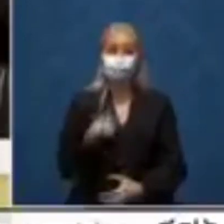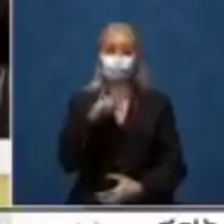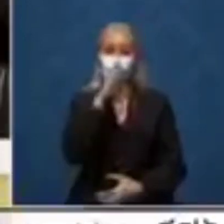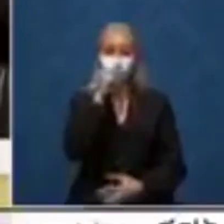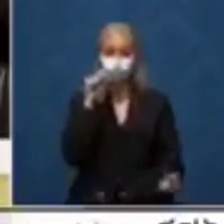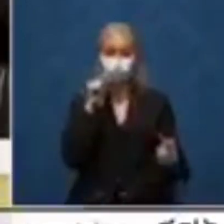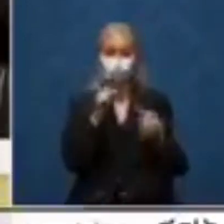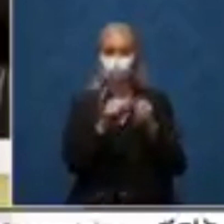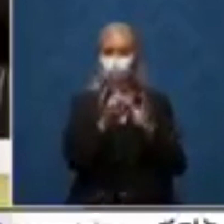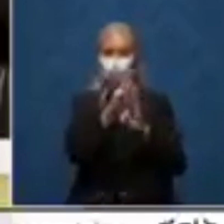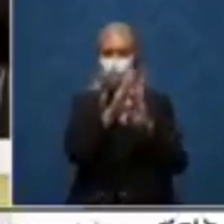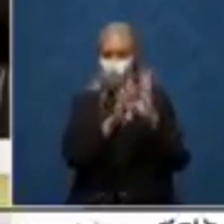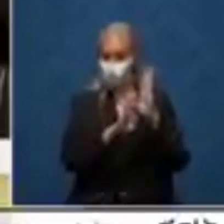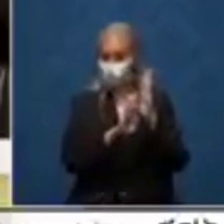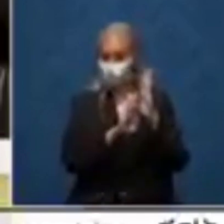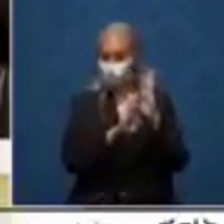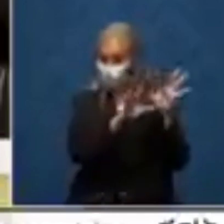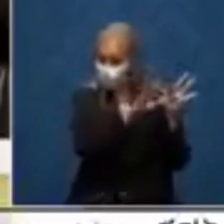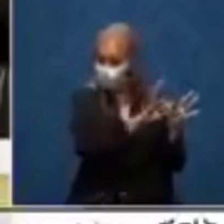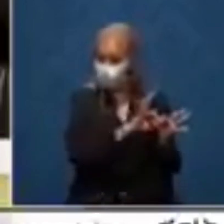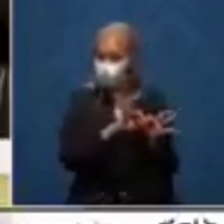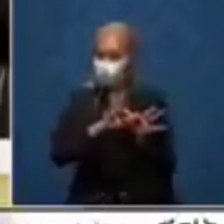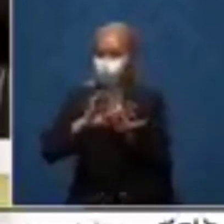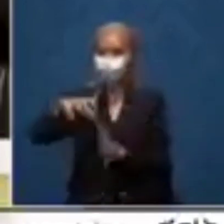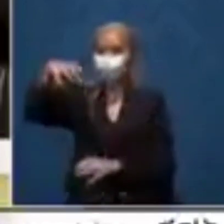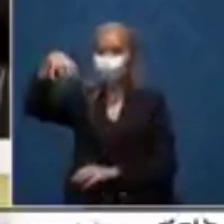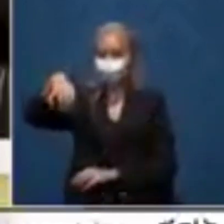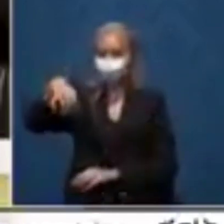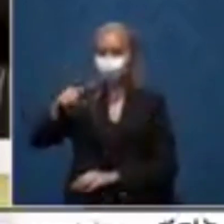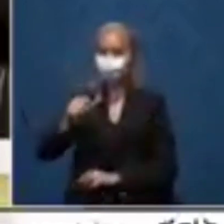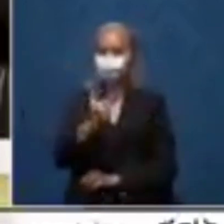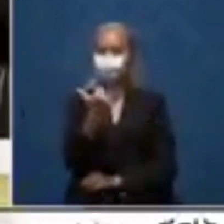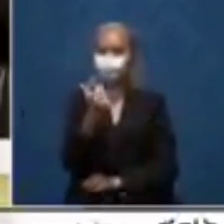ค่ะไม่ได้ก้าวล่วงไปถึงสถาบันอื่นๆนะคะ